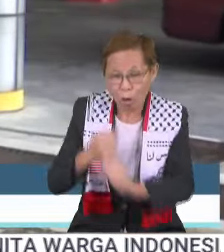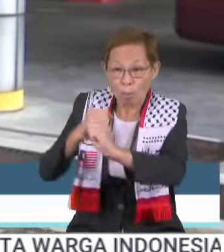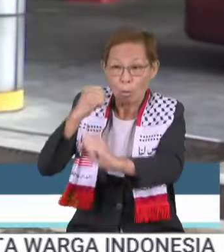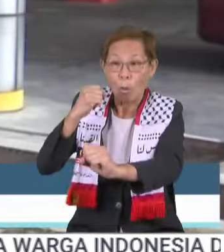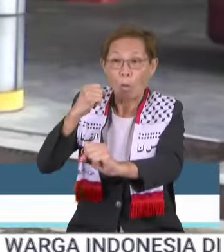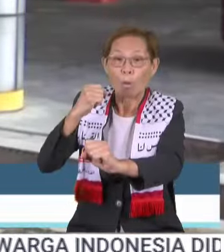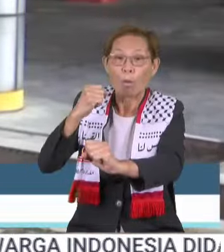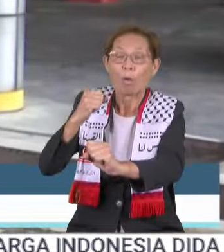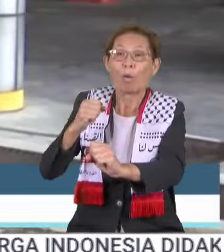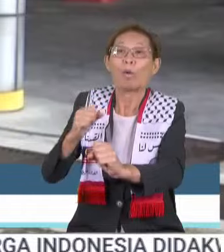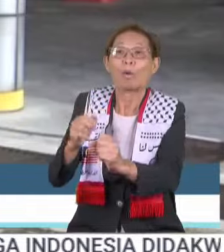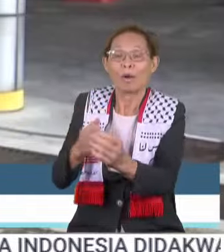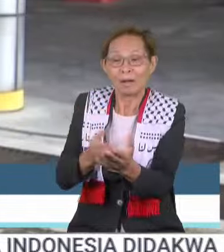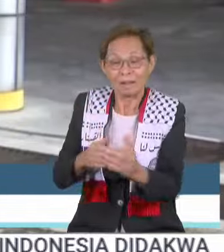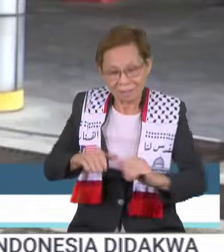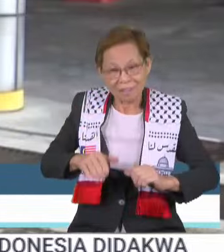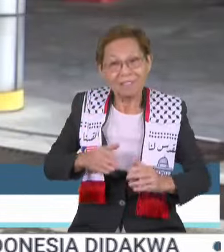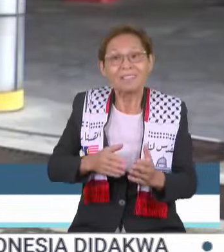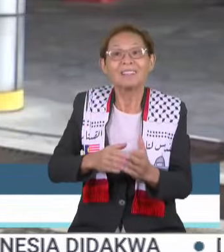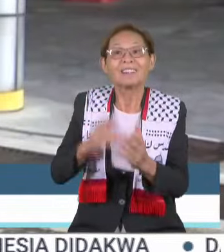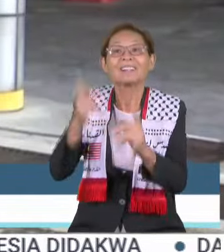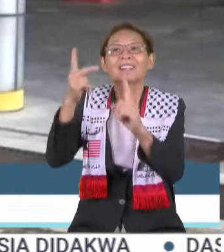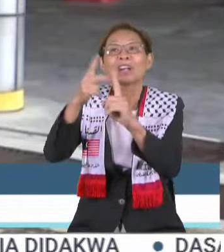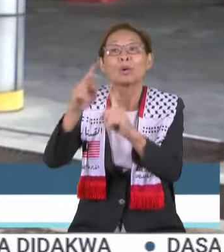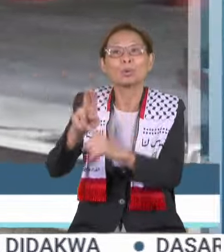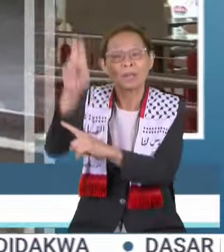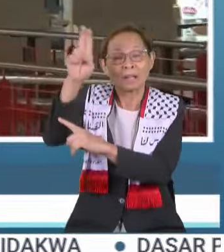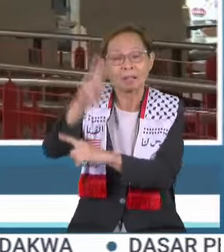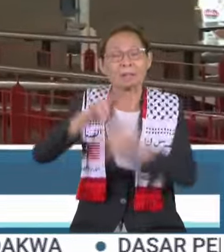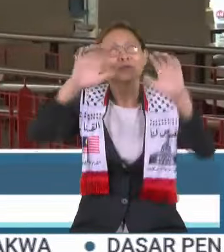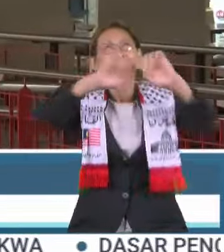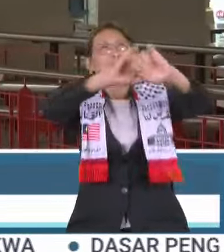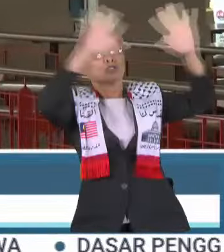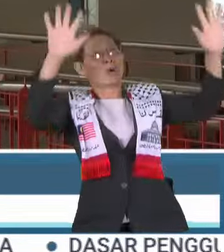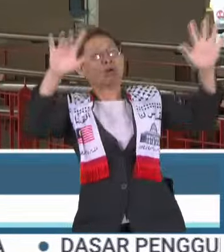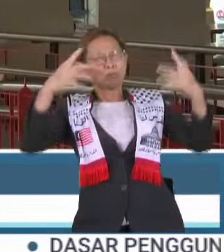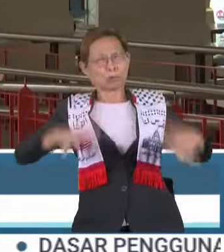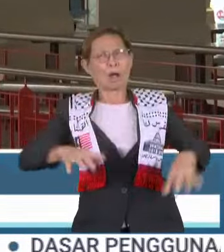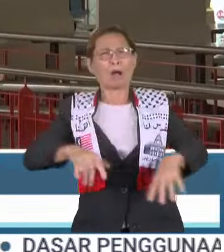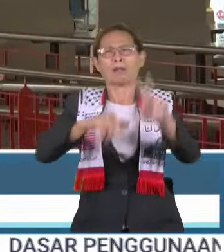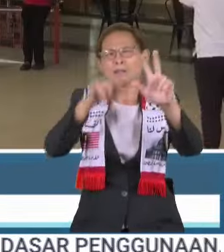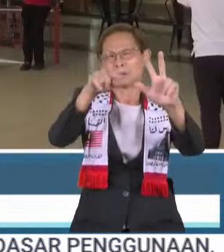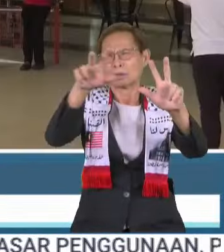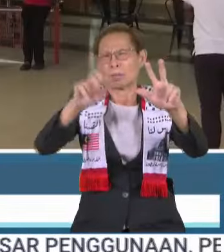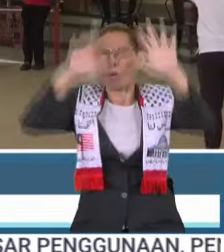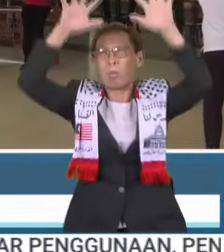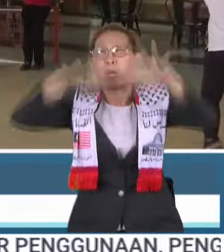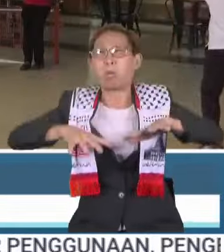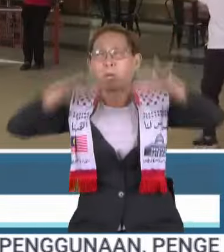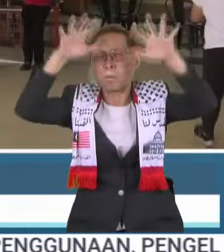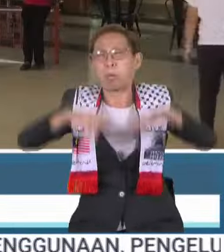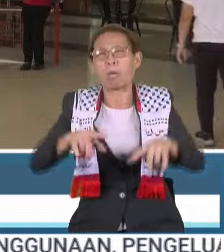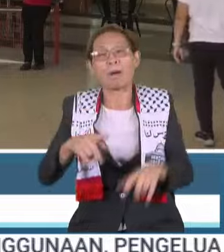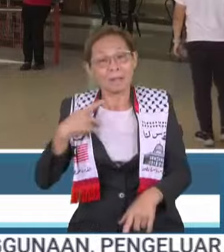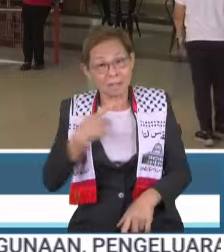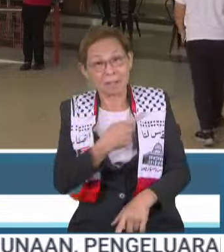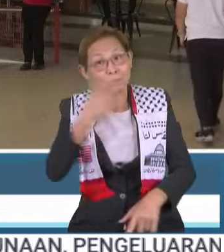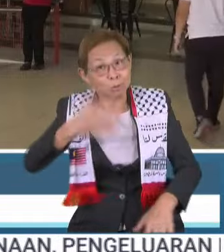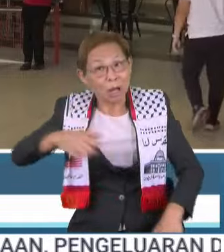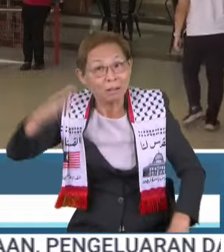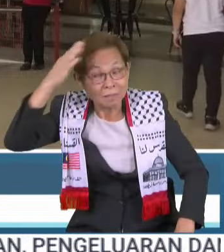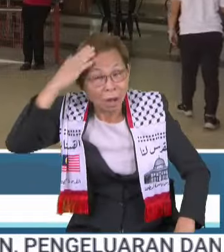utara dan cuaca di sini agak cerah selepas hujan lebat sejak 3.30 petang tadi. Dan seperti yang kita